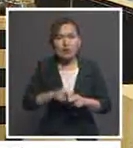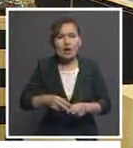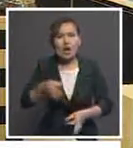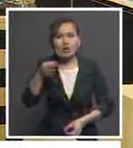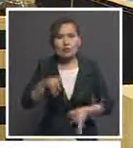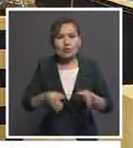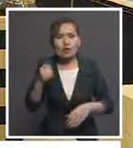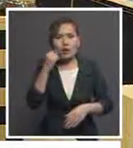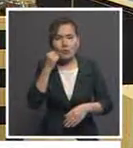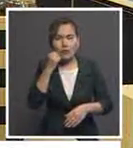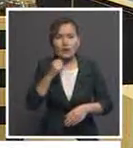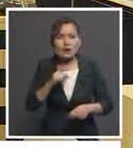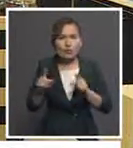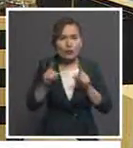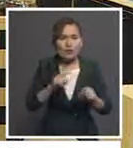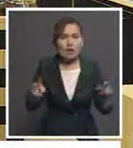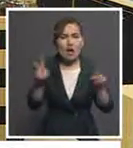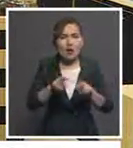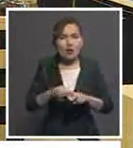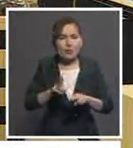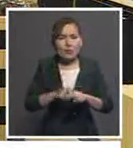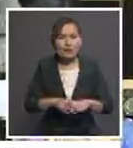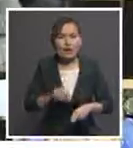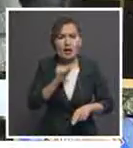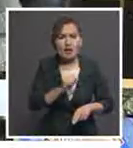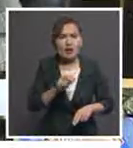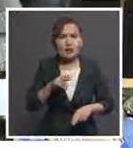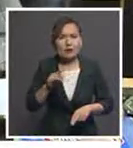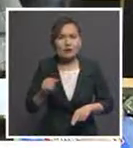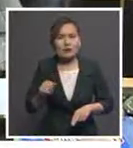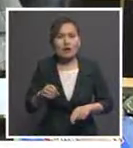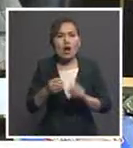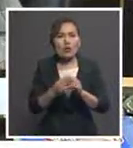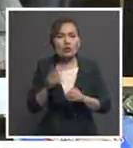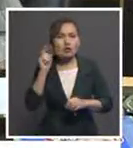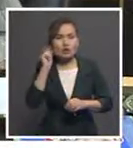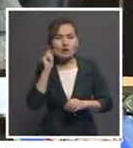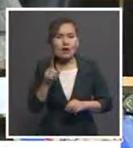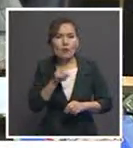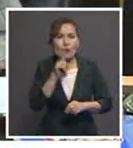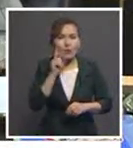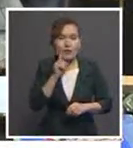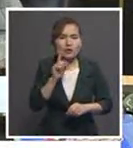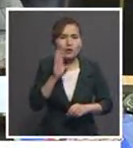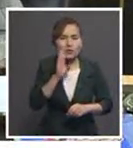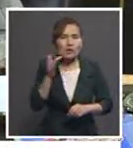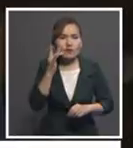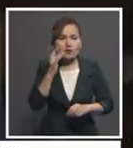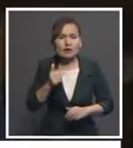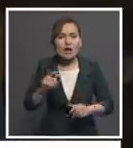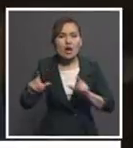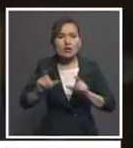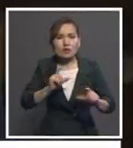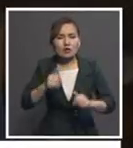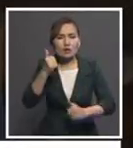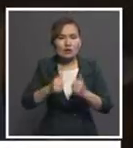өтетін Мәскеу сотының отырысында қаралады. Александр Добровинский 14 жастағы чемпионның жарыстарда ғана емес, сотта да жеңіске жететіні